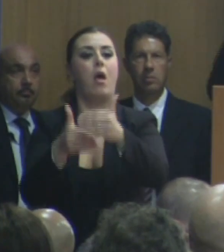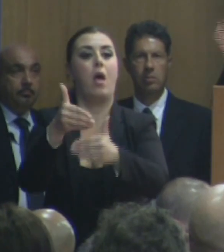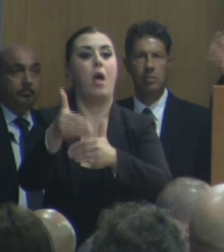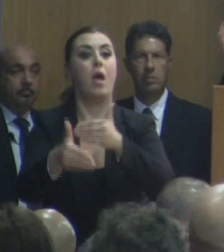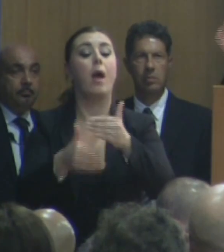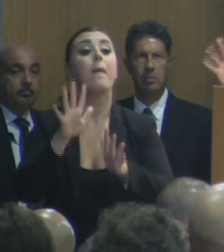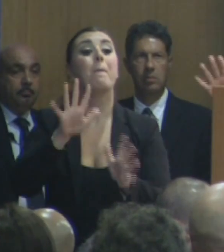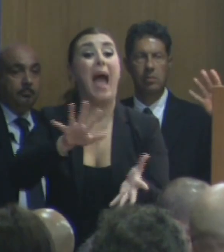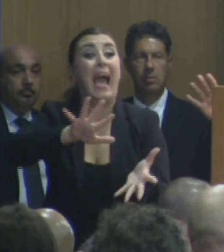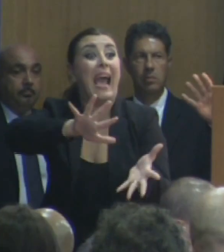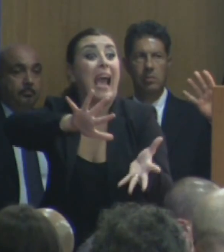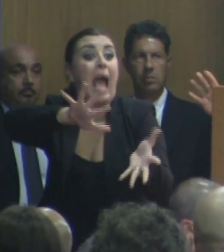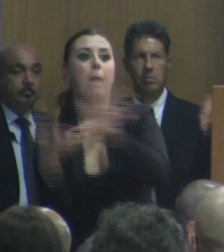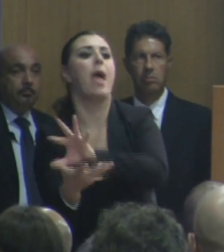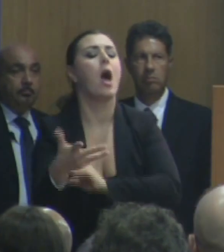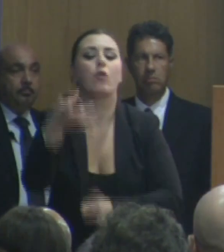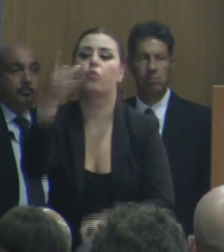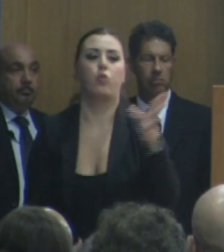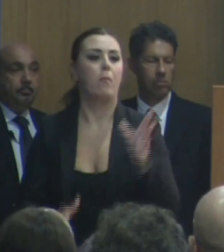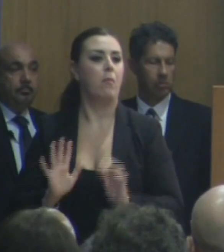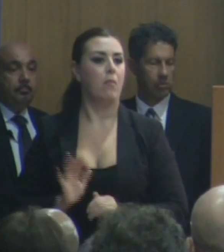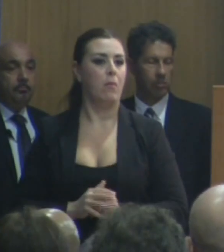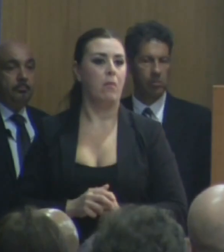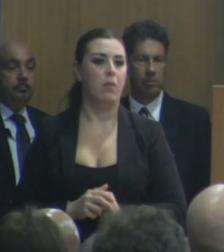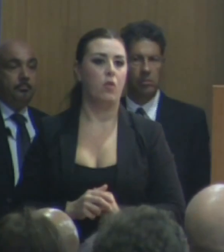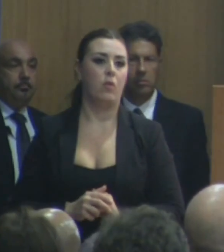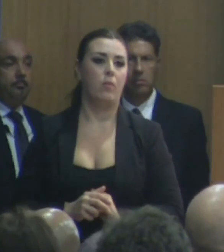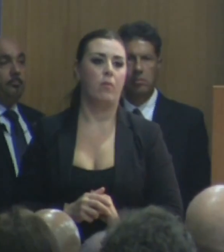cambiarla radicalmente.